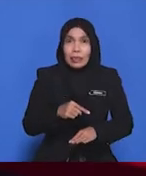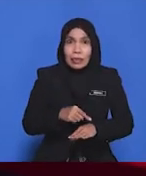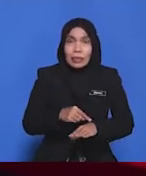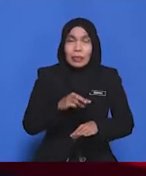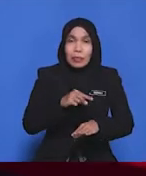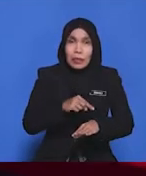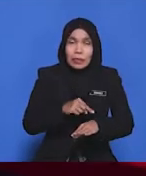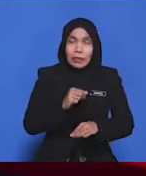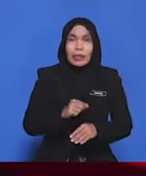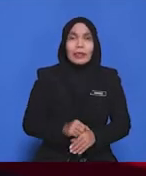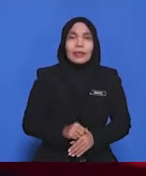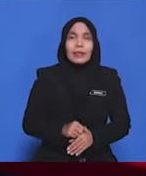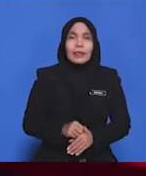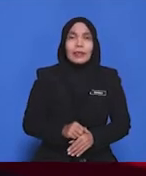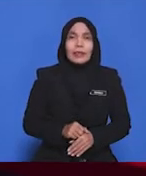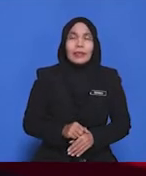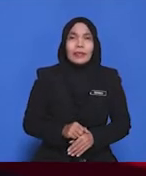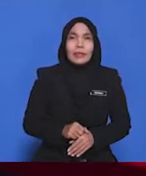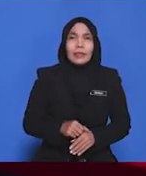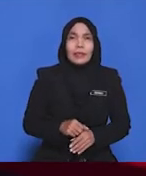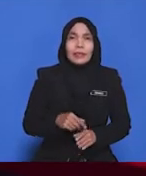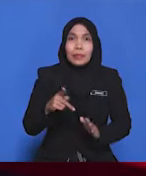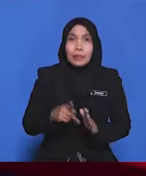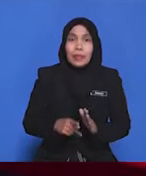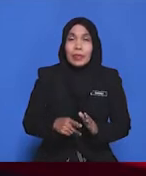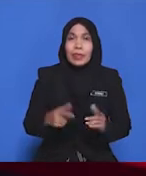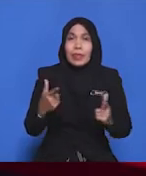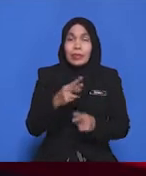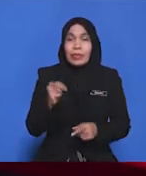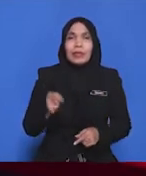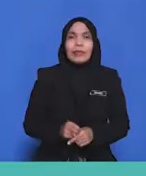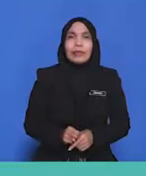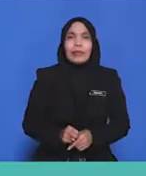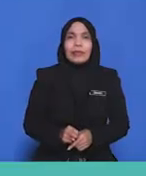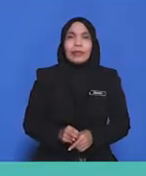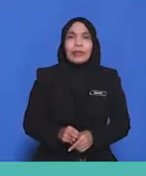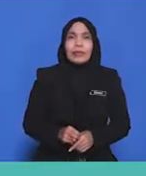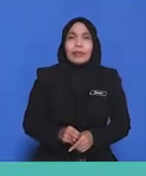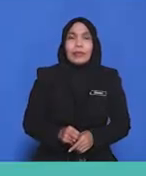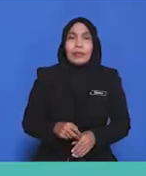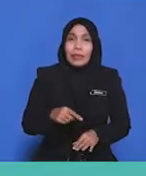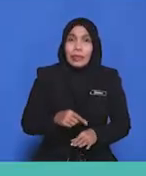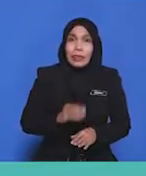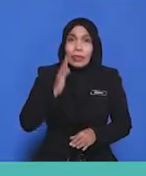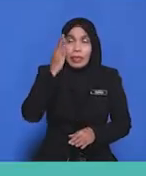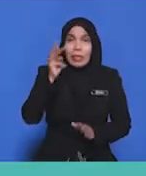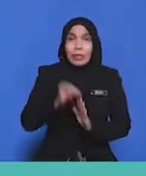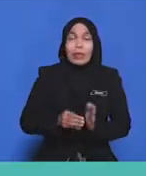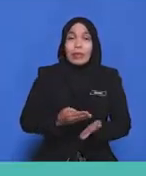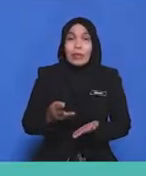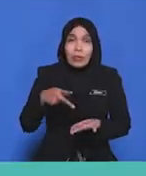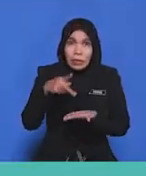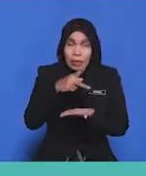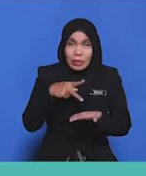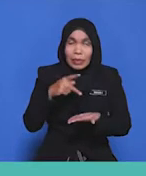hubungan sesama manusia sangat dititik beratkan. Ini akan memberi kesan kepada nilai dan elemen